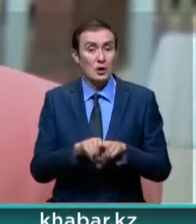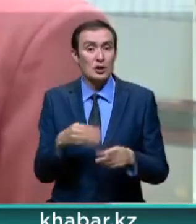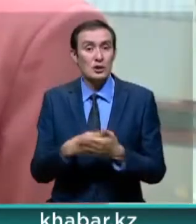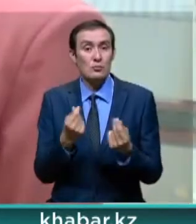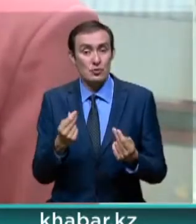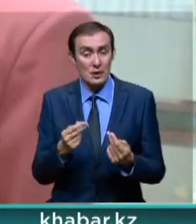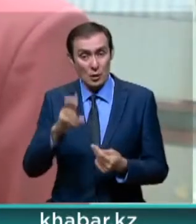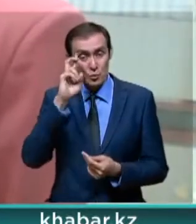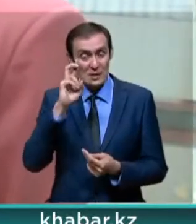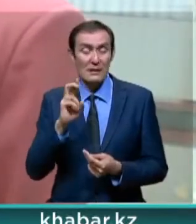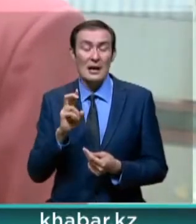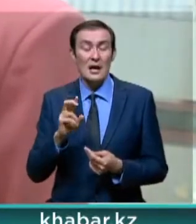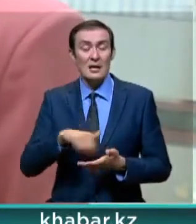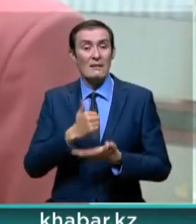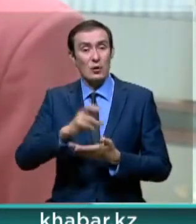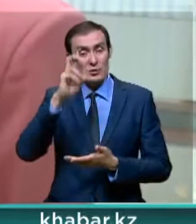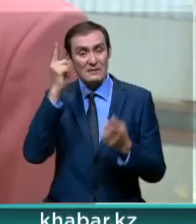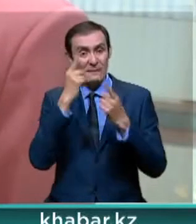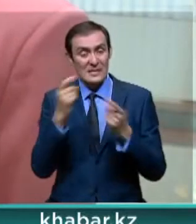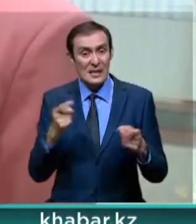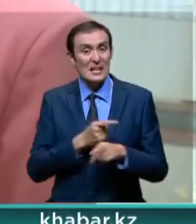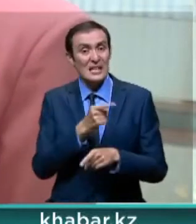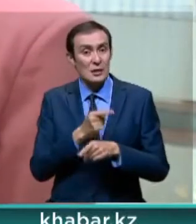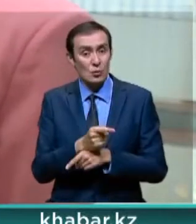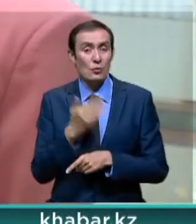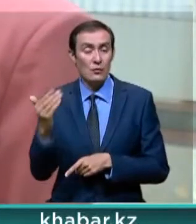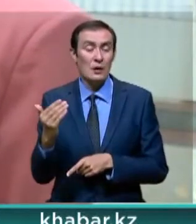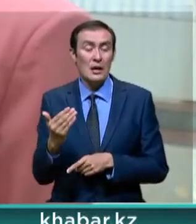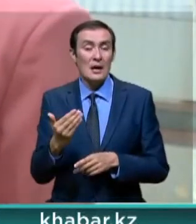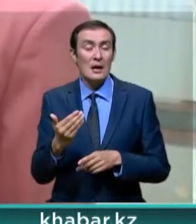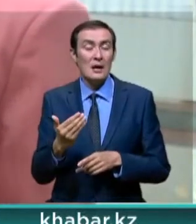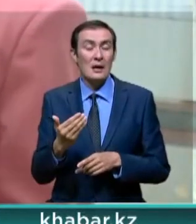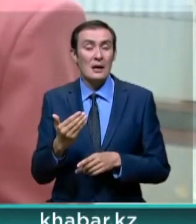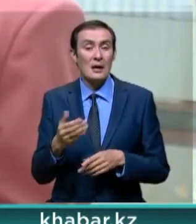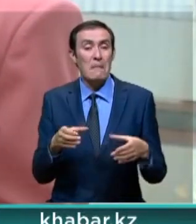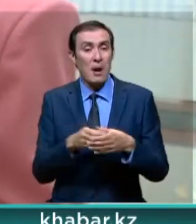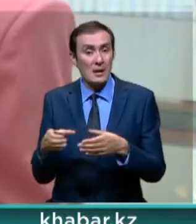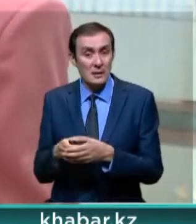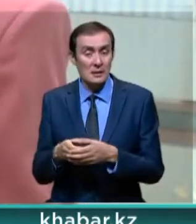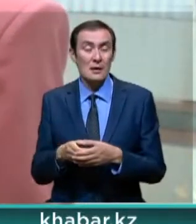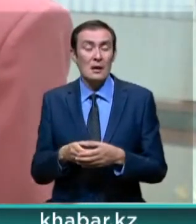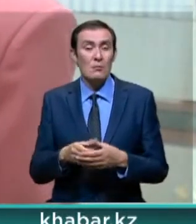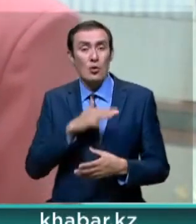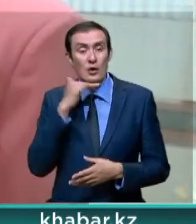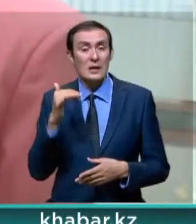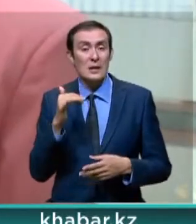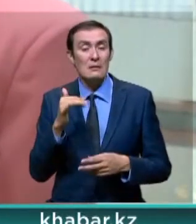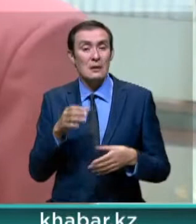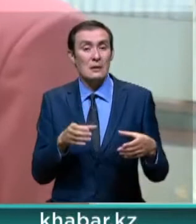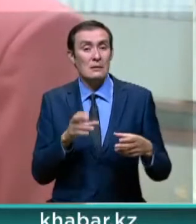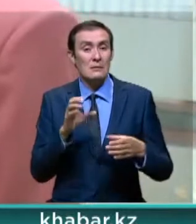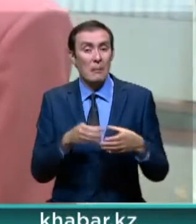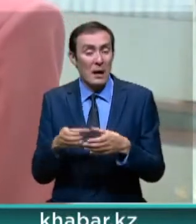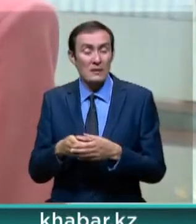бюджета. Президент в своем послании высказал критику в адрес квазисектора о том, что многие предприятия,